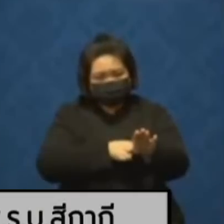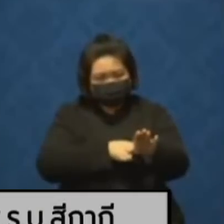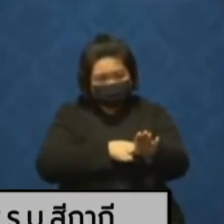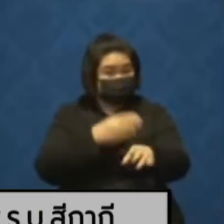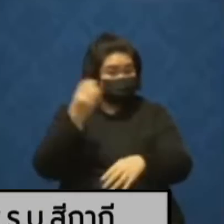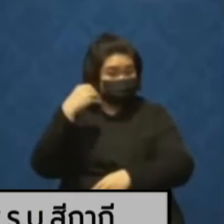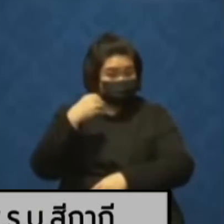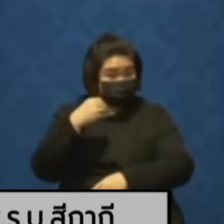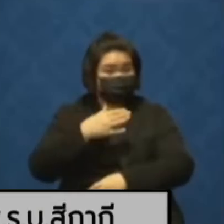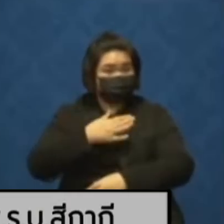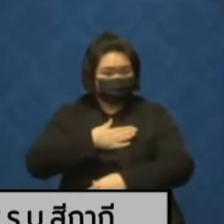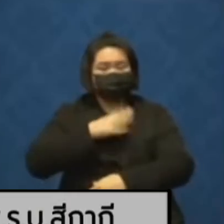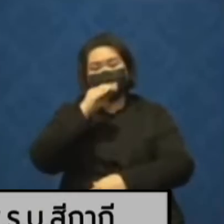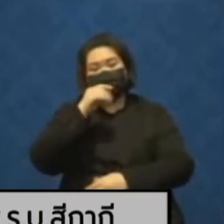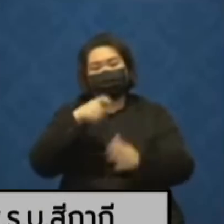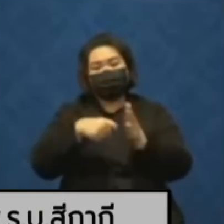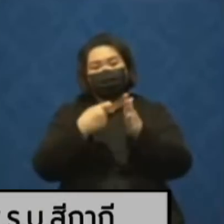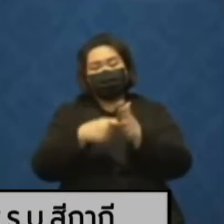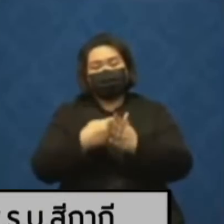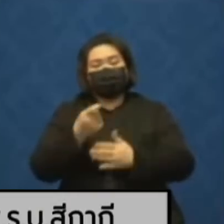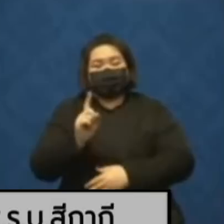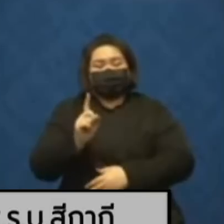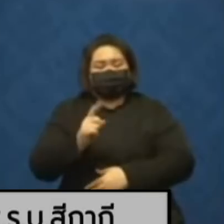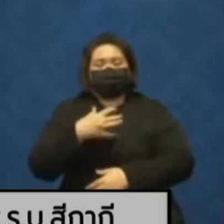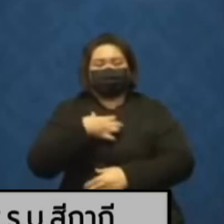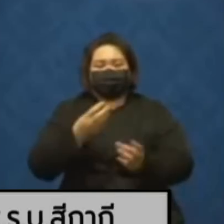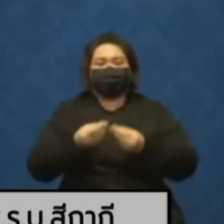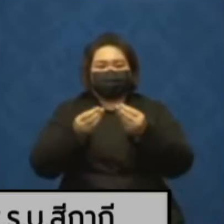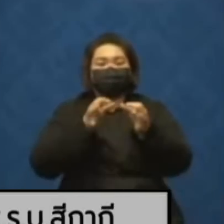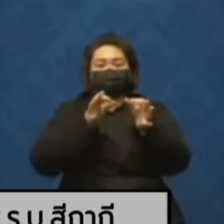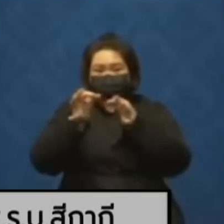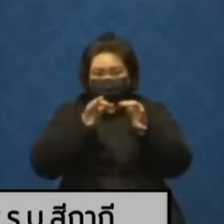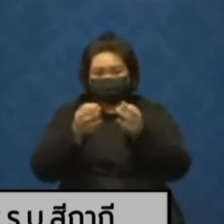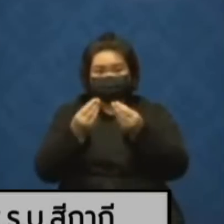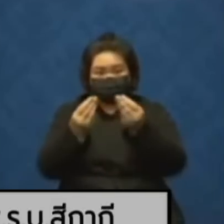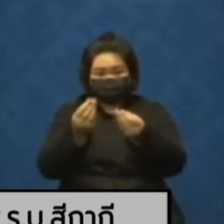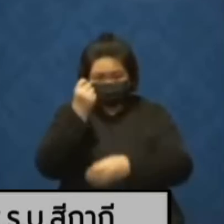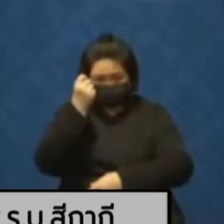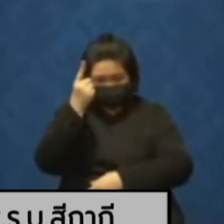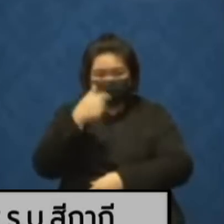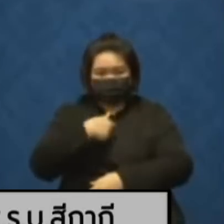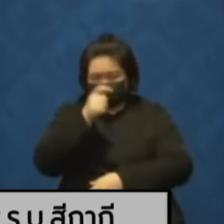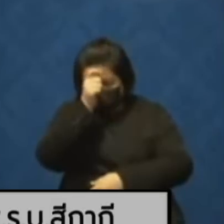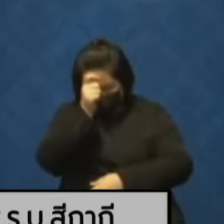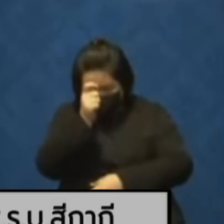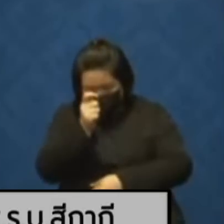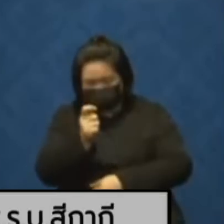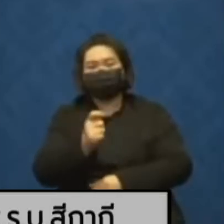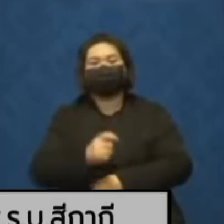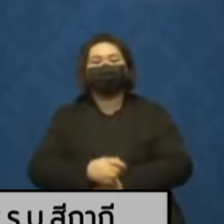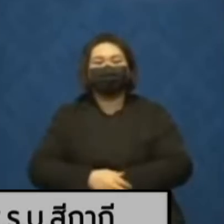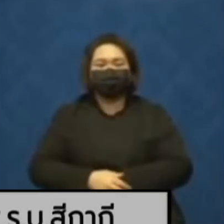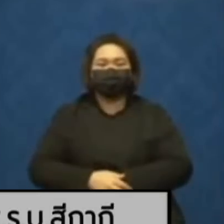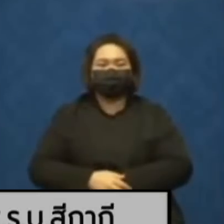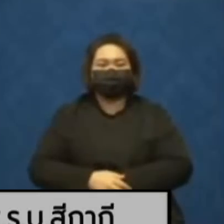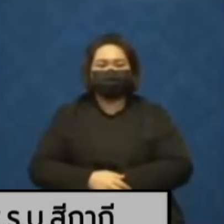ี่จำเป็นต้องพูด ก็เพื่อทำคามเข้าใจกับท่านกรรมฐิการที่กรรบผมว่า